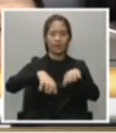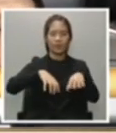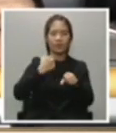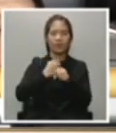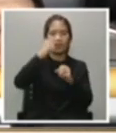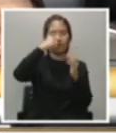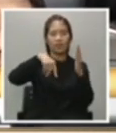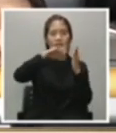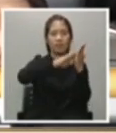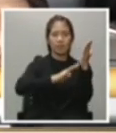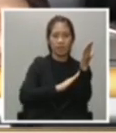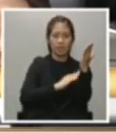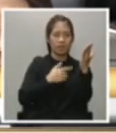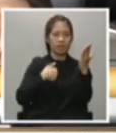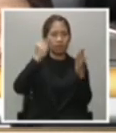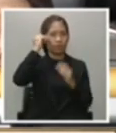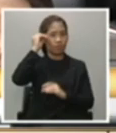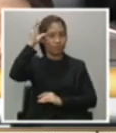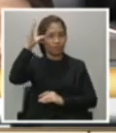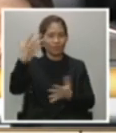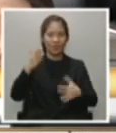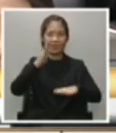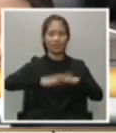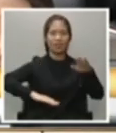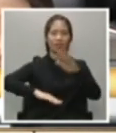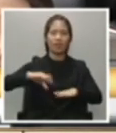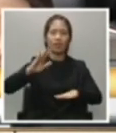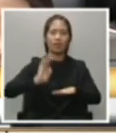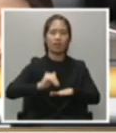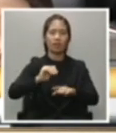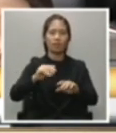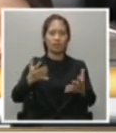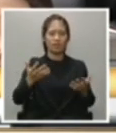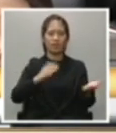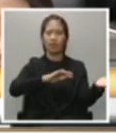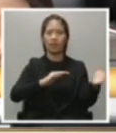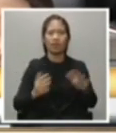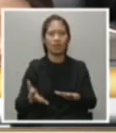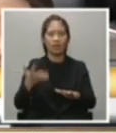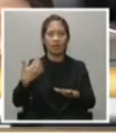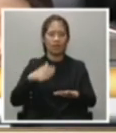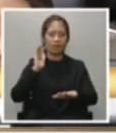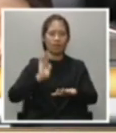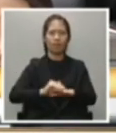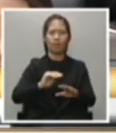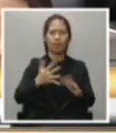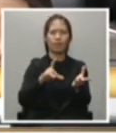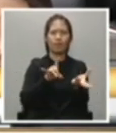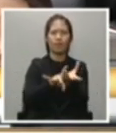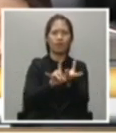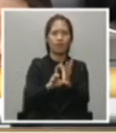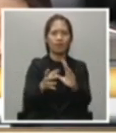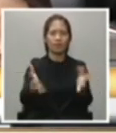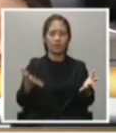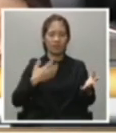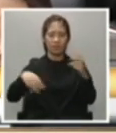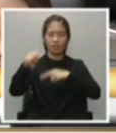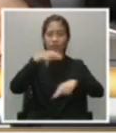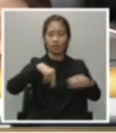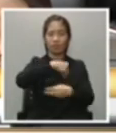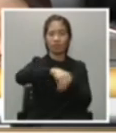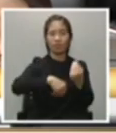แผ่นดินโดยขาดความรู้ความสามารถล้มเหลวและไร้ประสิทธิภาพในการดูแลเศรษ